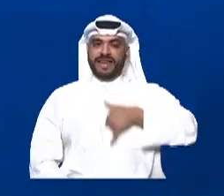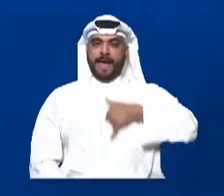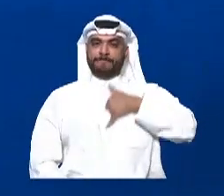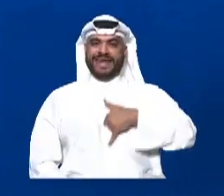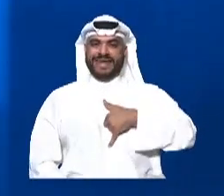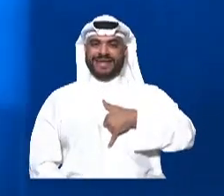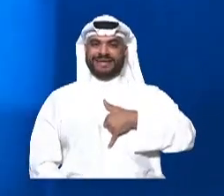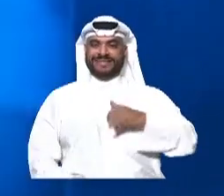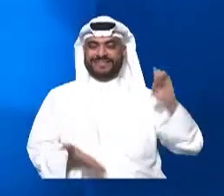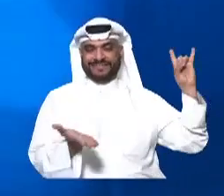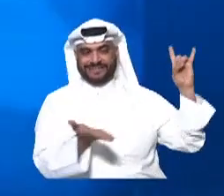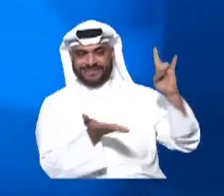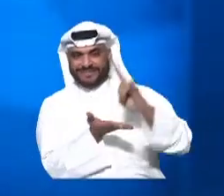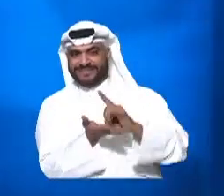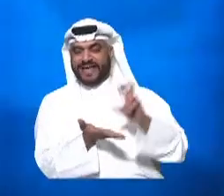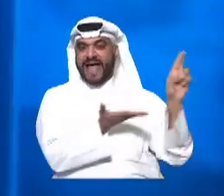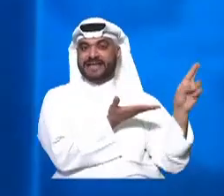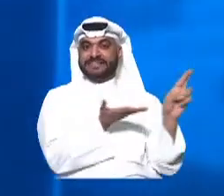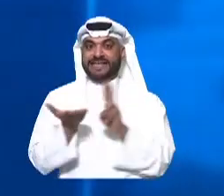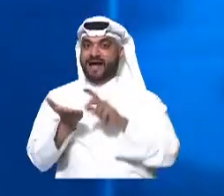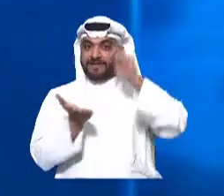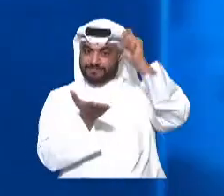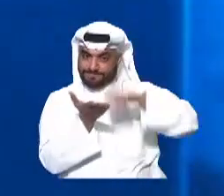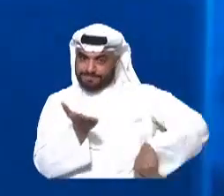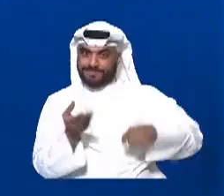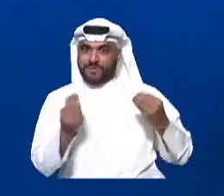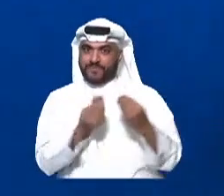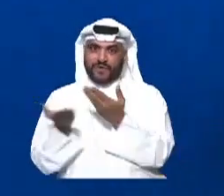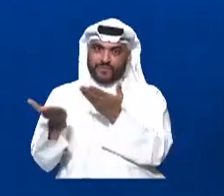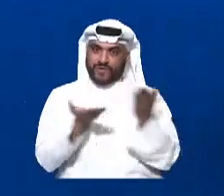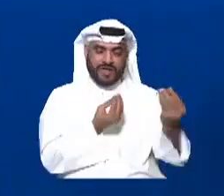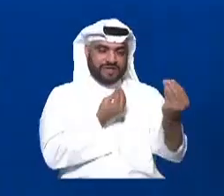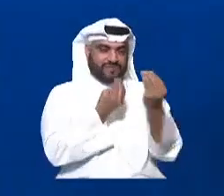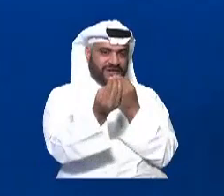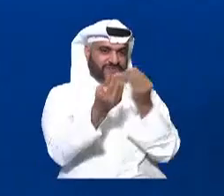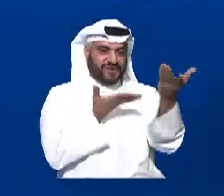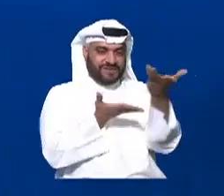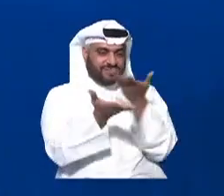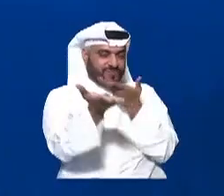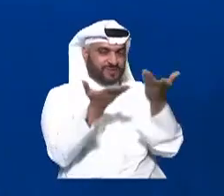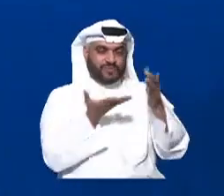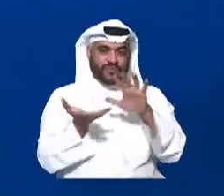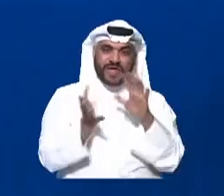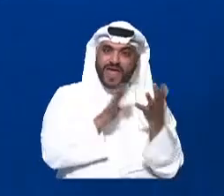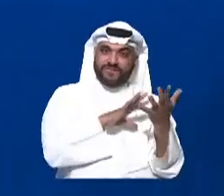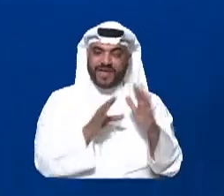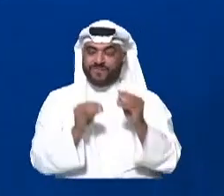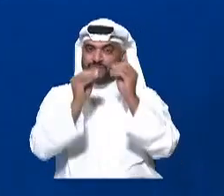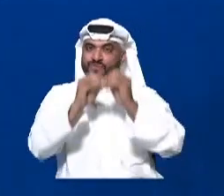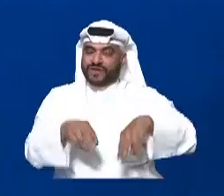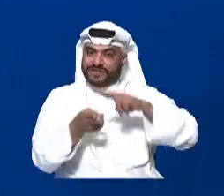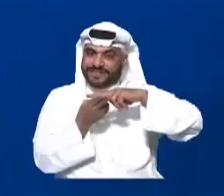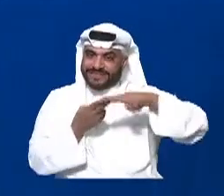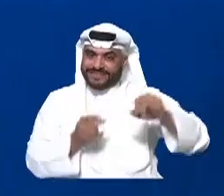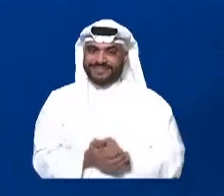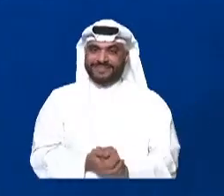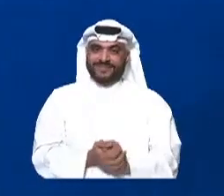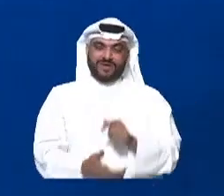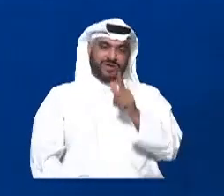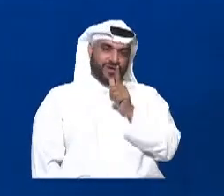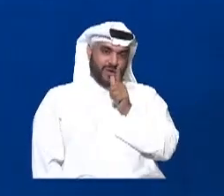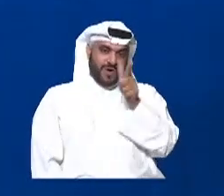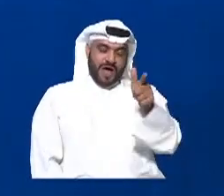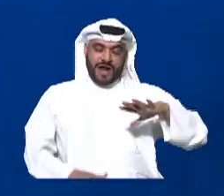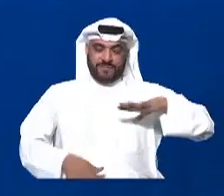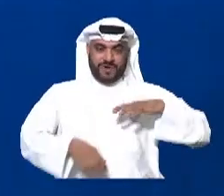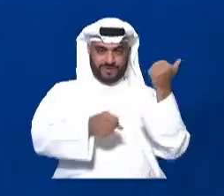في الجمهورية اليمنية الشقيقة والوفد المرافق، وذلك بمناسبة زيارته الرسمية للبلاد. هذا وقد ألقى سمو